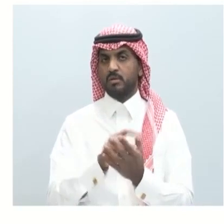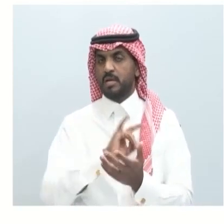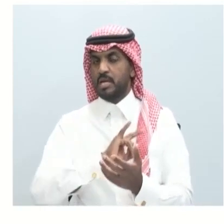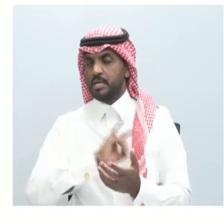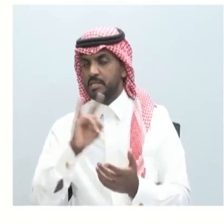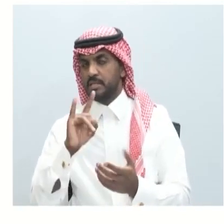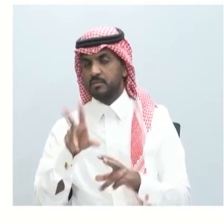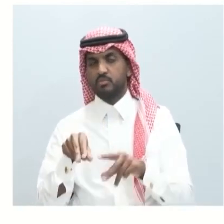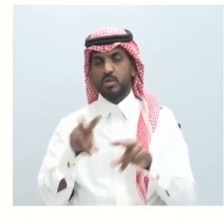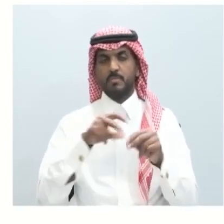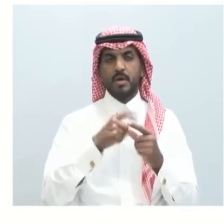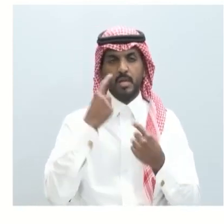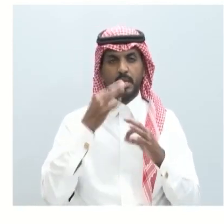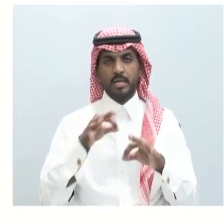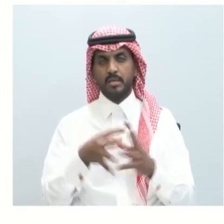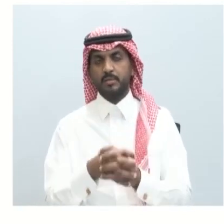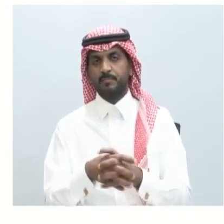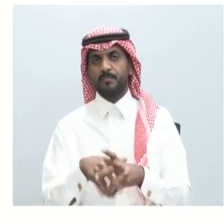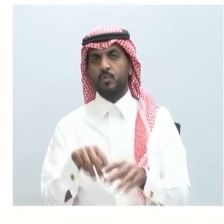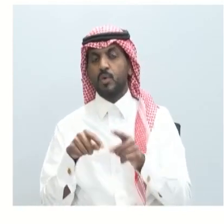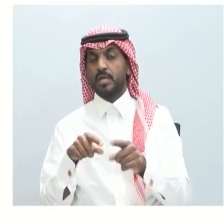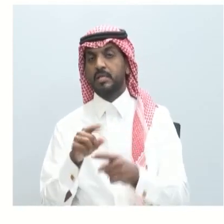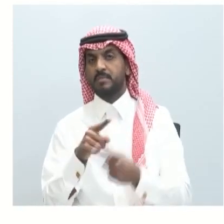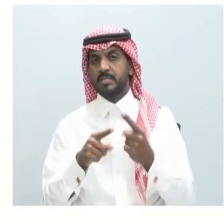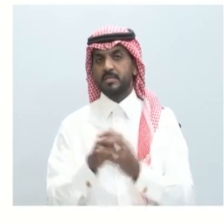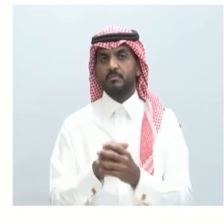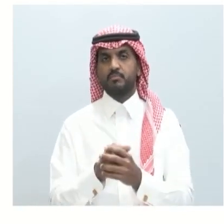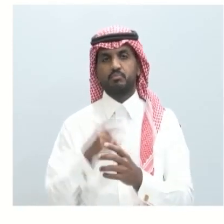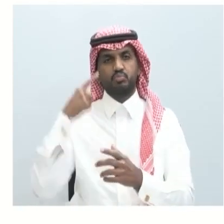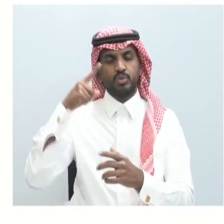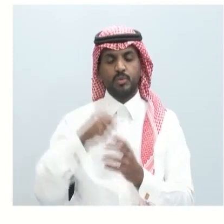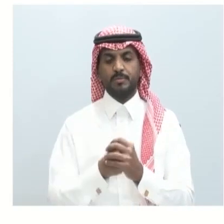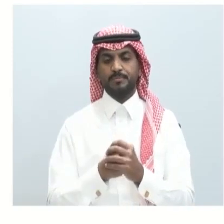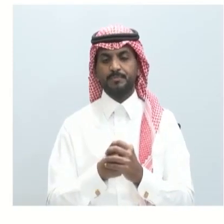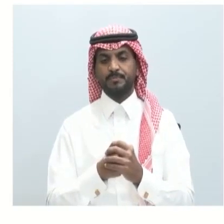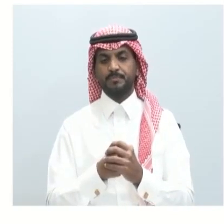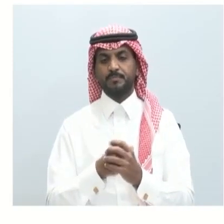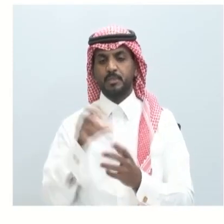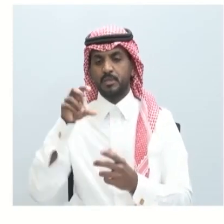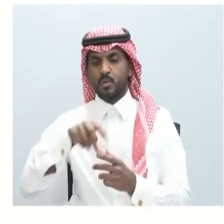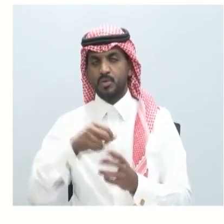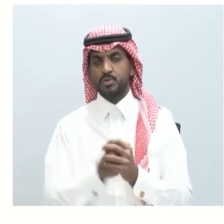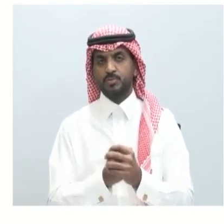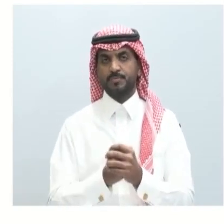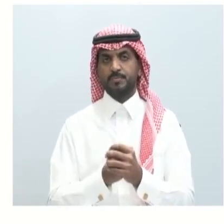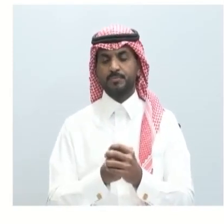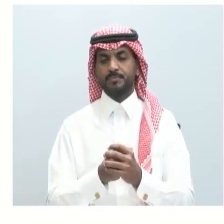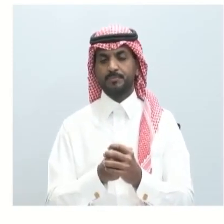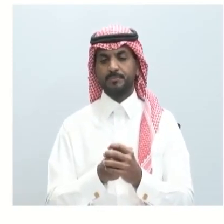بالضروره مطابقه للحقيقه في الكروموسوم ولكنها كنسب متوقعه او نسبيه لتواجد هذه